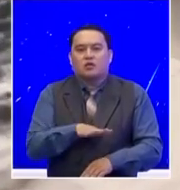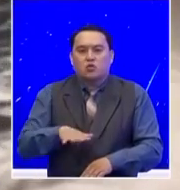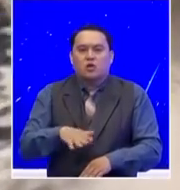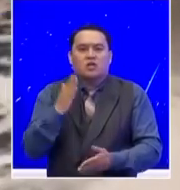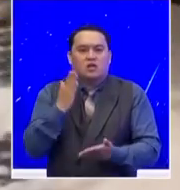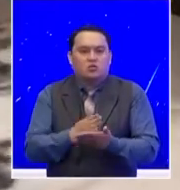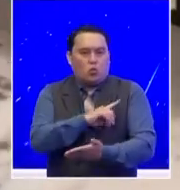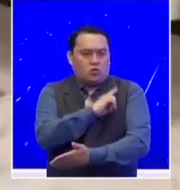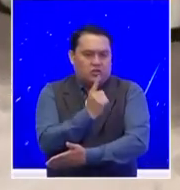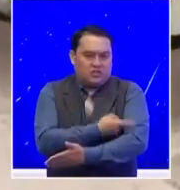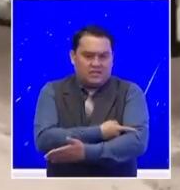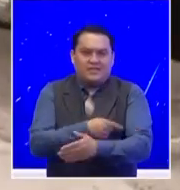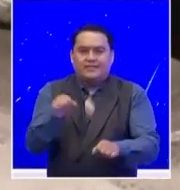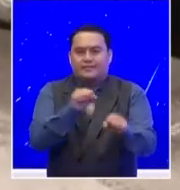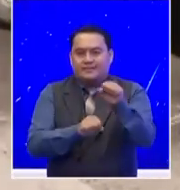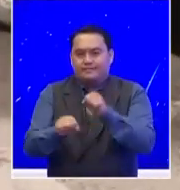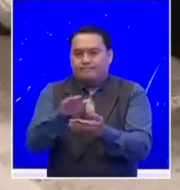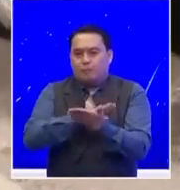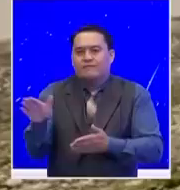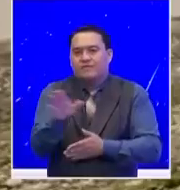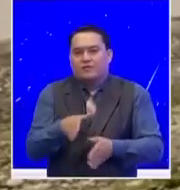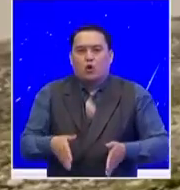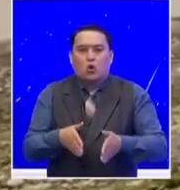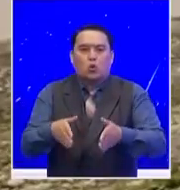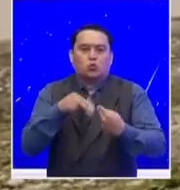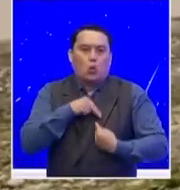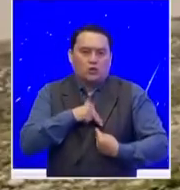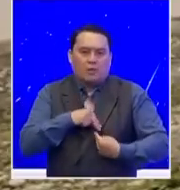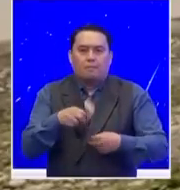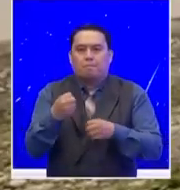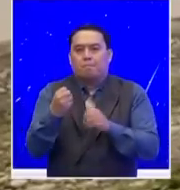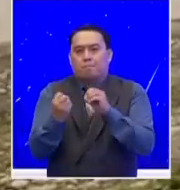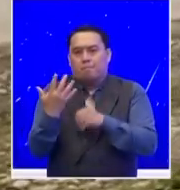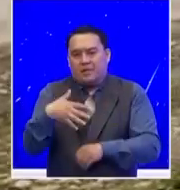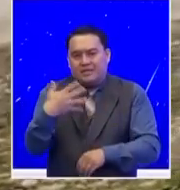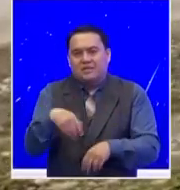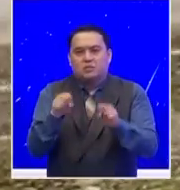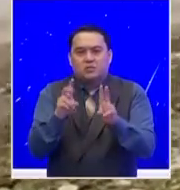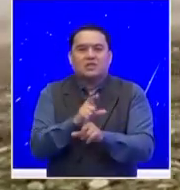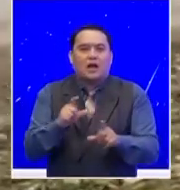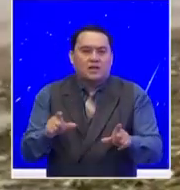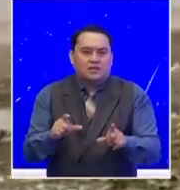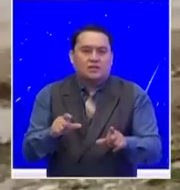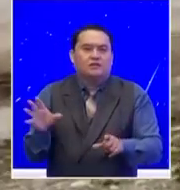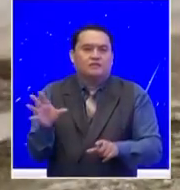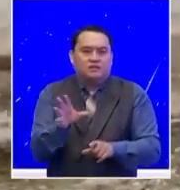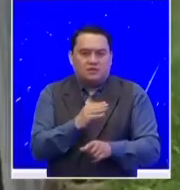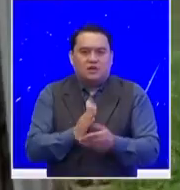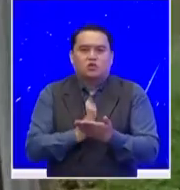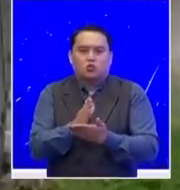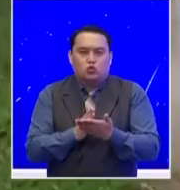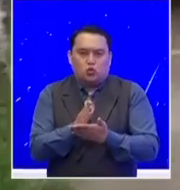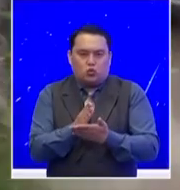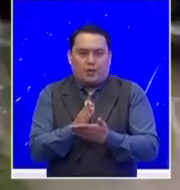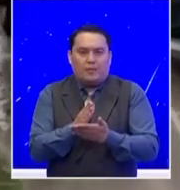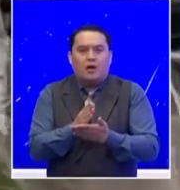идет усиленная дезинфекция. В Ембекши-Казахском районе трудятся 50 специалистов. В их числе сотрудники СЭС, ветеринарии и